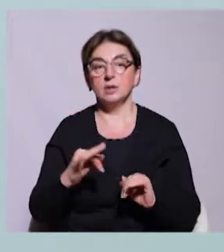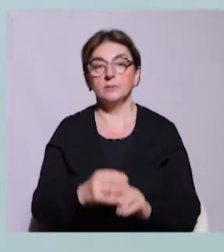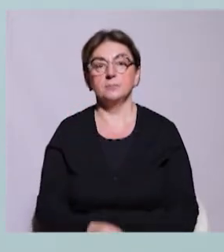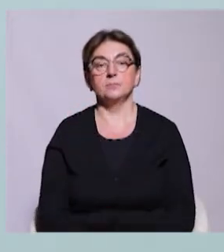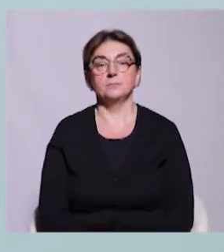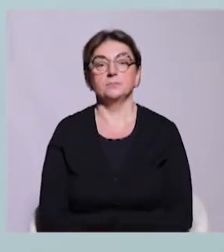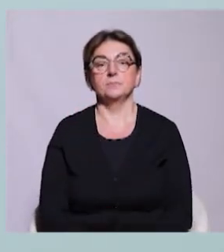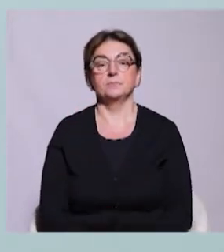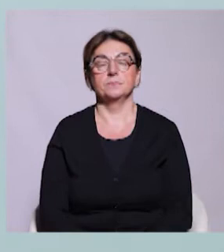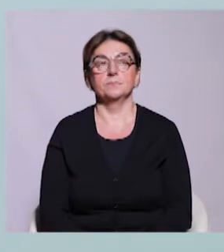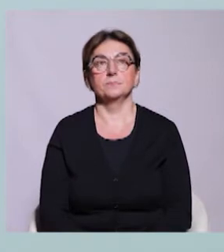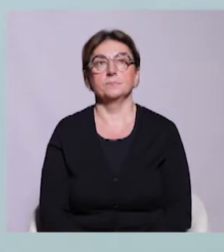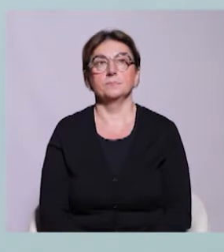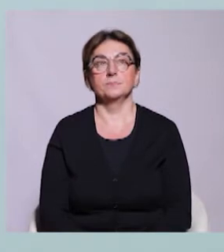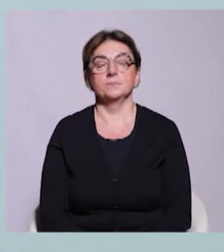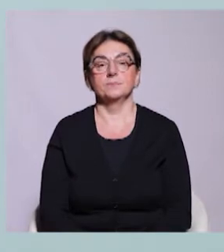6 ვალენტიანი